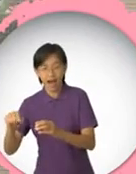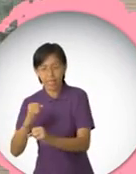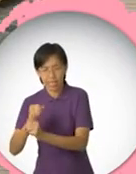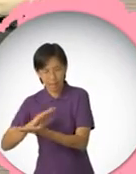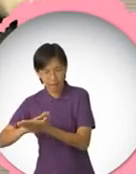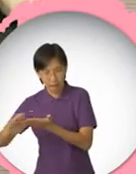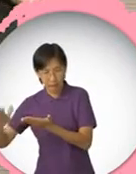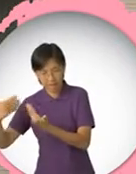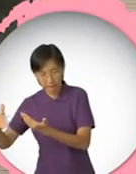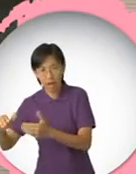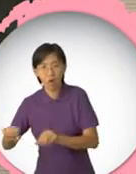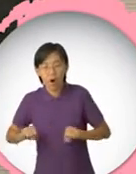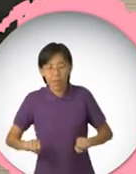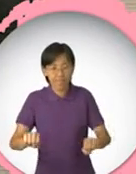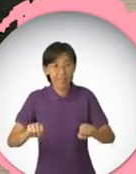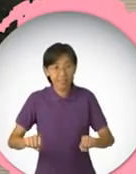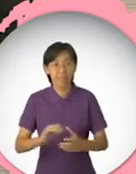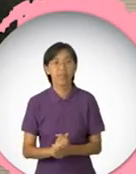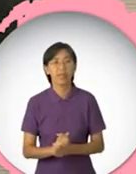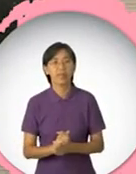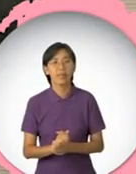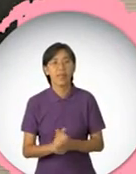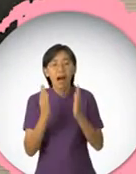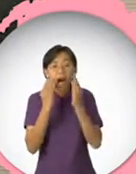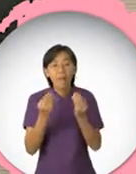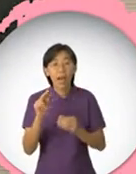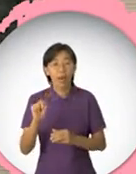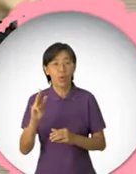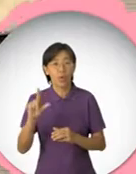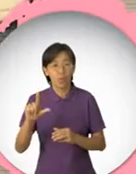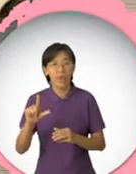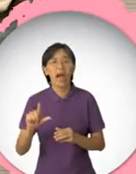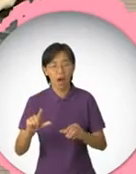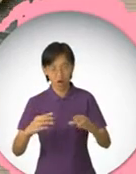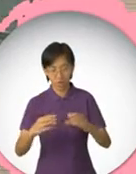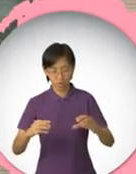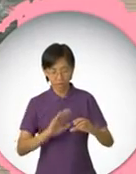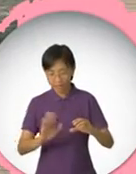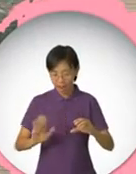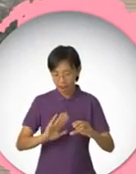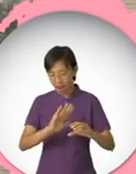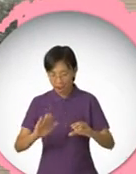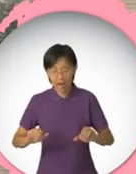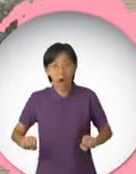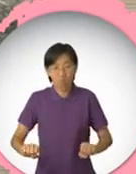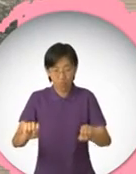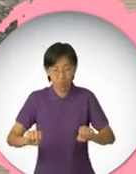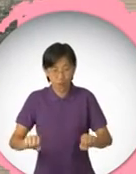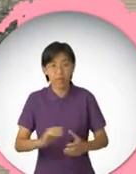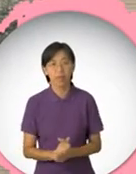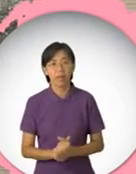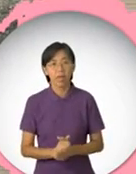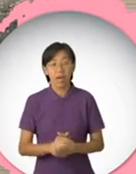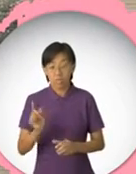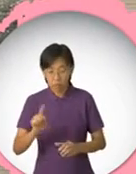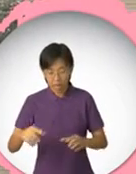แล้วก็ถ้ากลัวจะติดเนี่ยก็เอาแป้งโนนนะคะทานิดนึงเพื่อไม่ให้มันติด นะคะจากนั้นเราก็จะรีดวิธีการรีดเราจะรีดจากตร